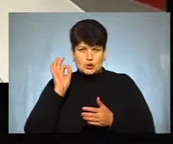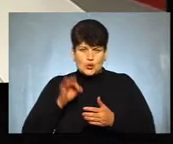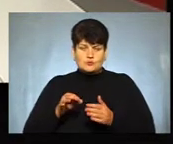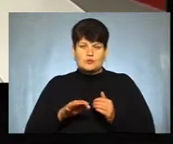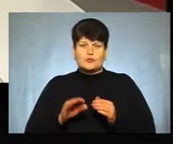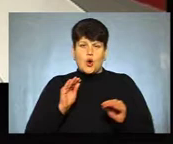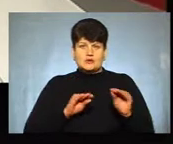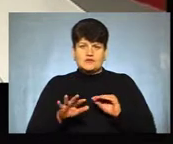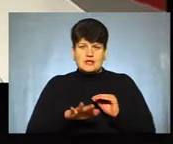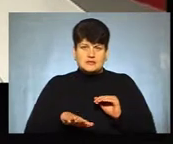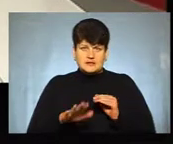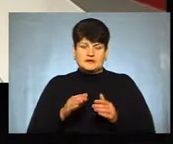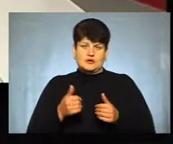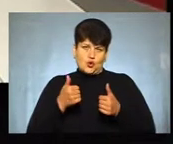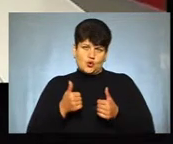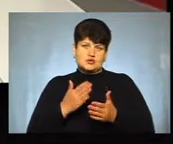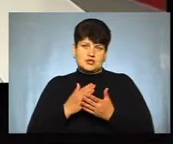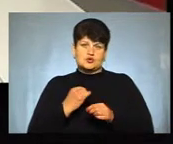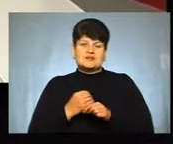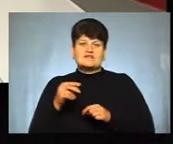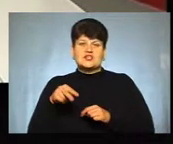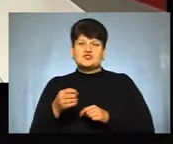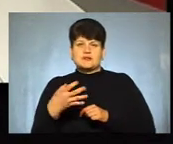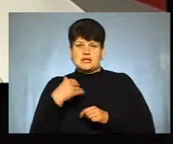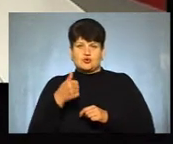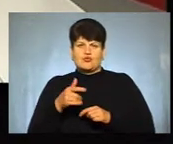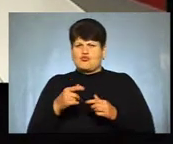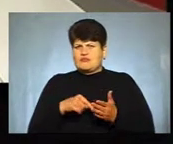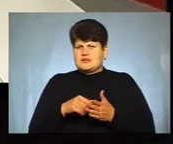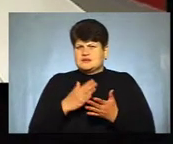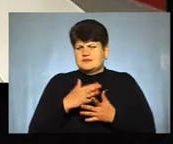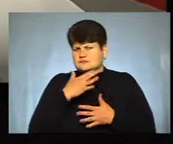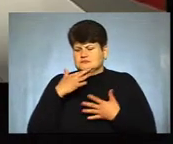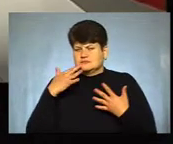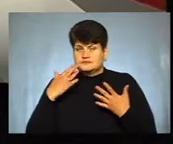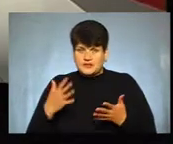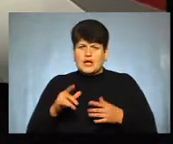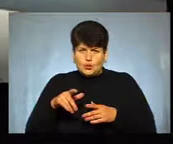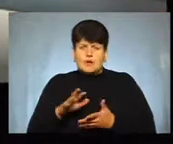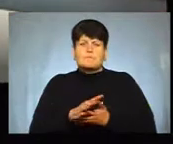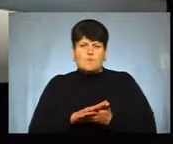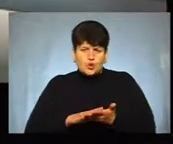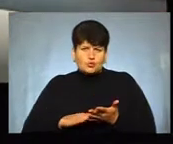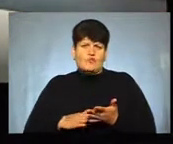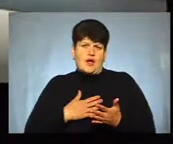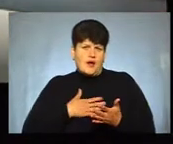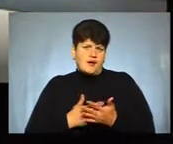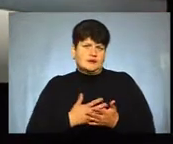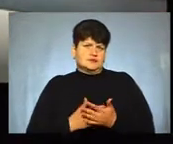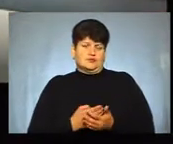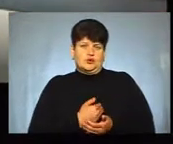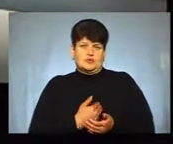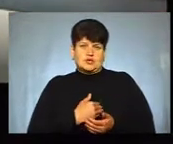майданчиків створився дуже хороший з 2015 року. Зараз в місті їх є вже кілька десятків, і люди продовжують активно бажати цих